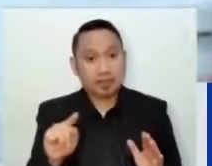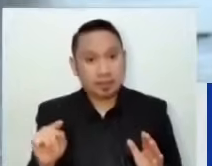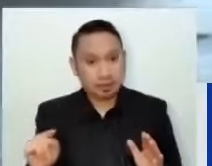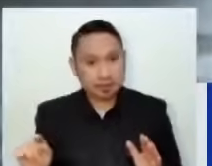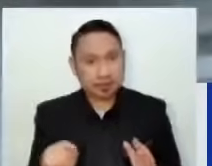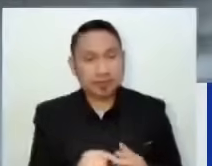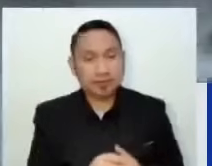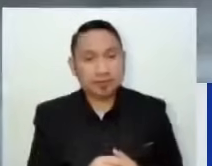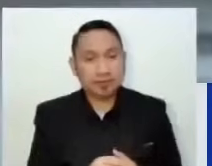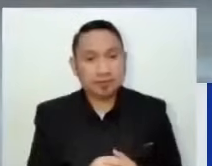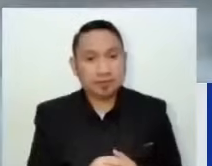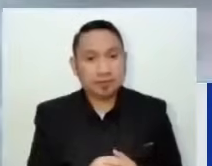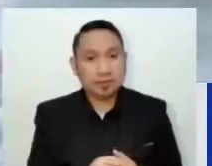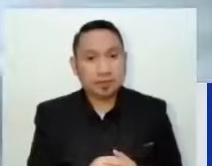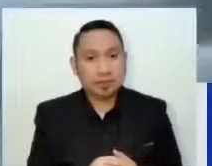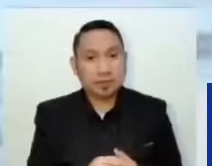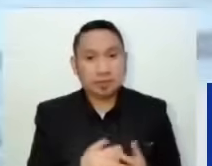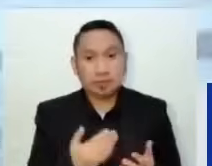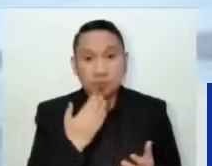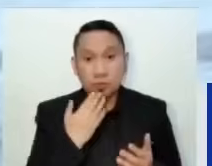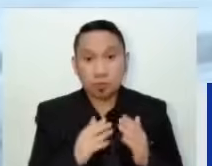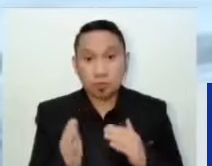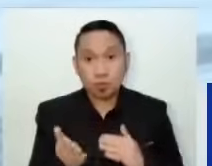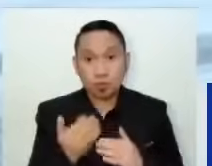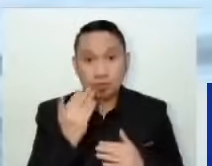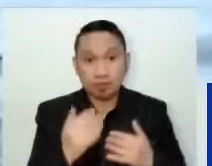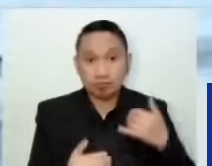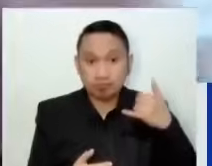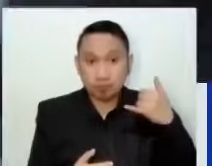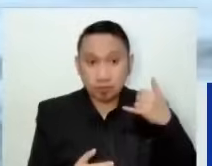umaga, Maris, at sa inyong mga taga-subaybay.